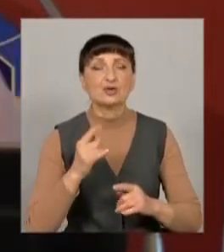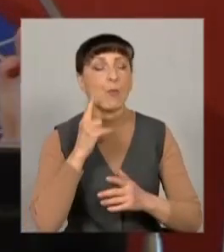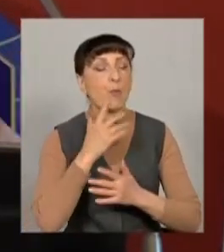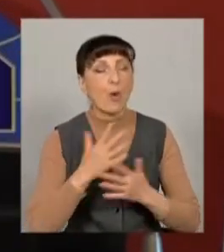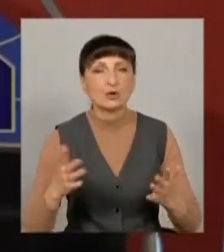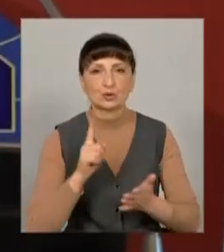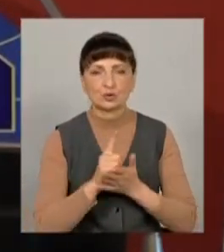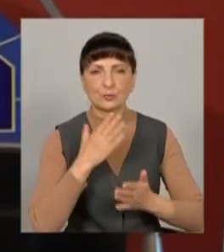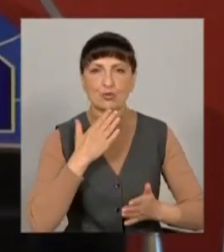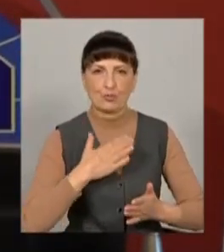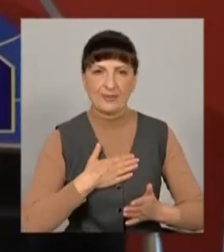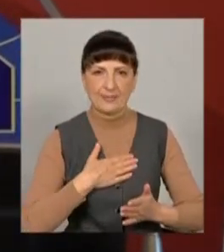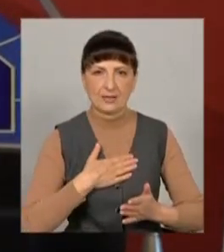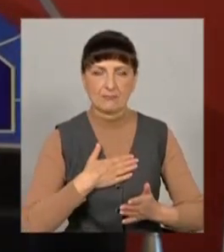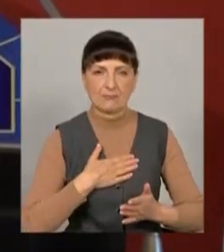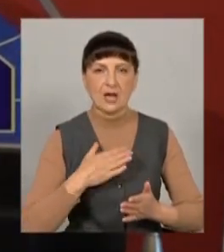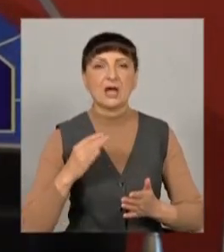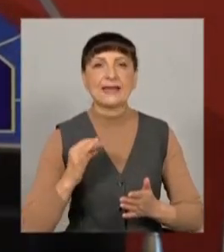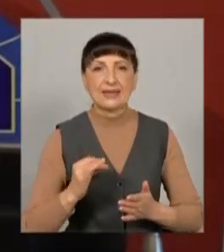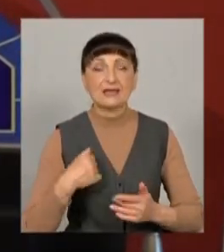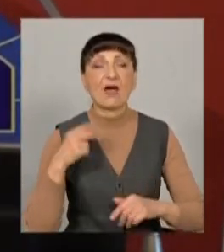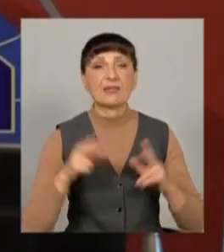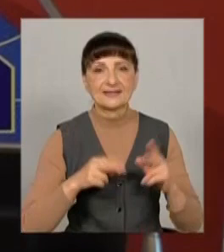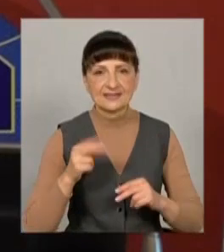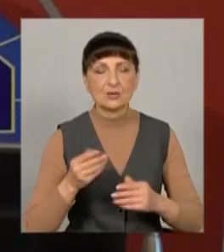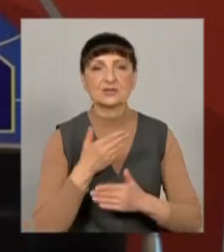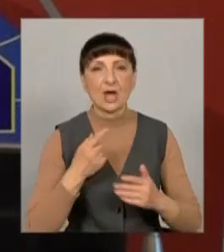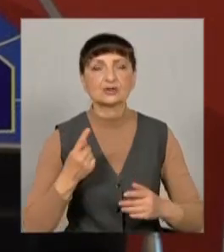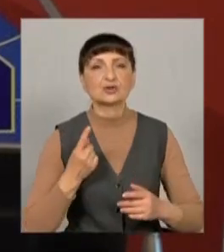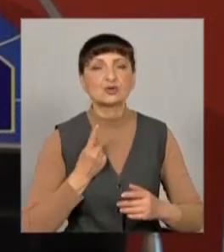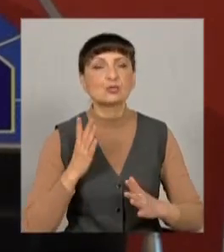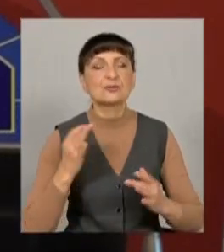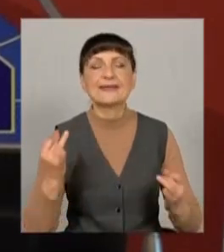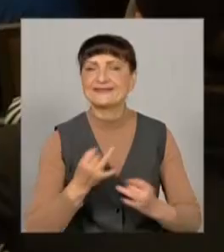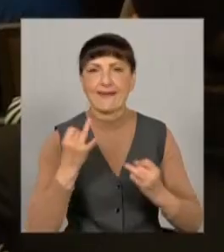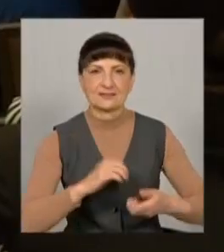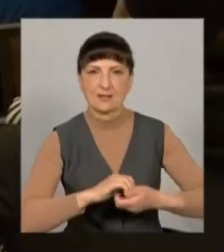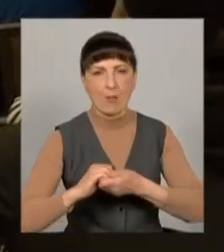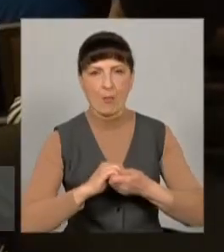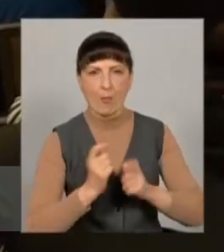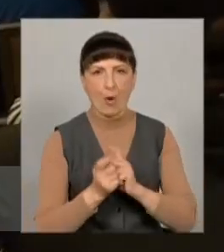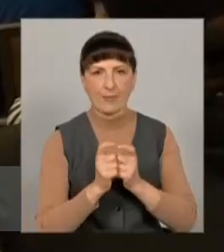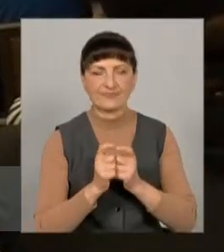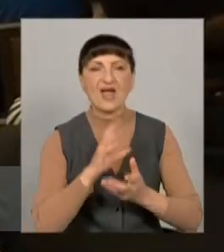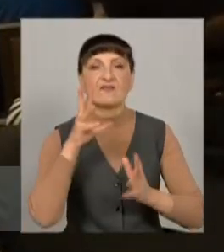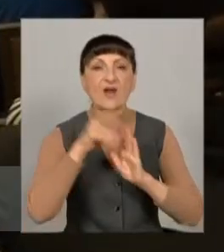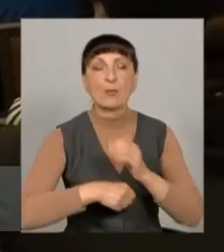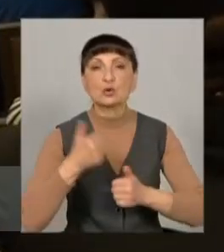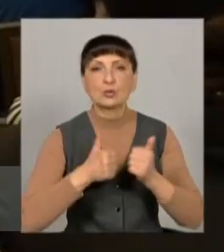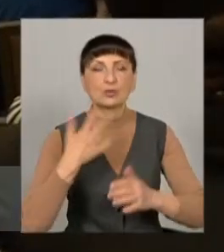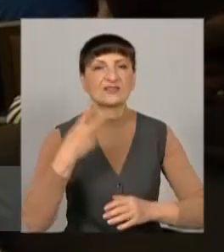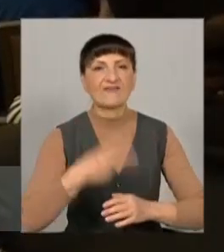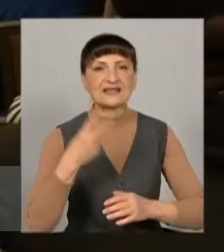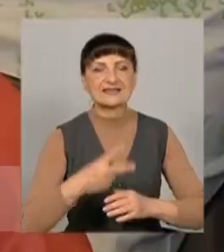более любимым и популярным. Вот. Я надеюсь, нас ждут увлекательные схватки. Всего в рамках турнира состоится